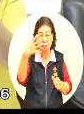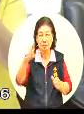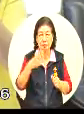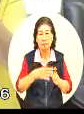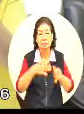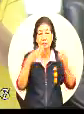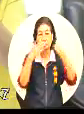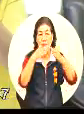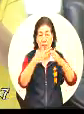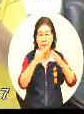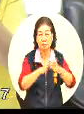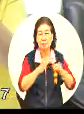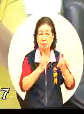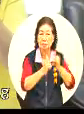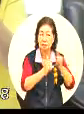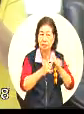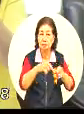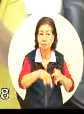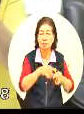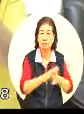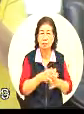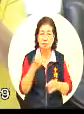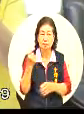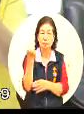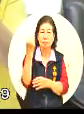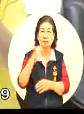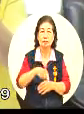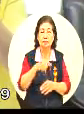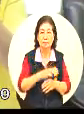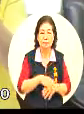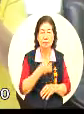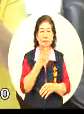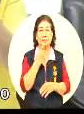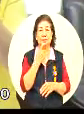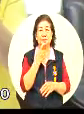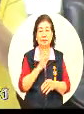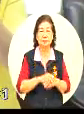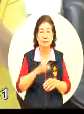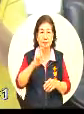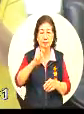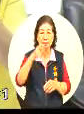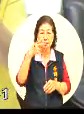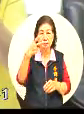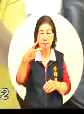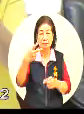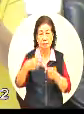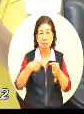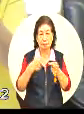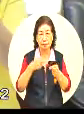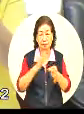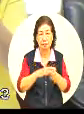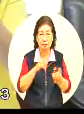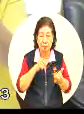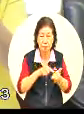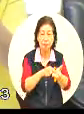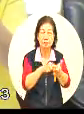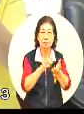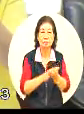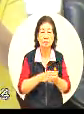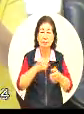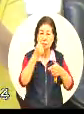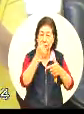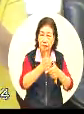哦。啊，所以你家哦，本社非常的质疑，62年。他申请建造跟使用执